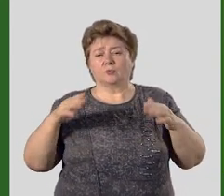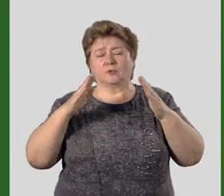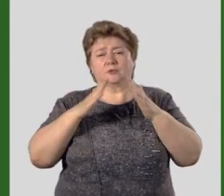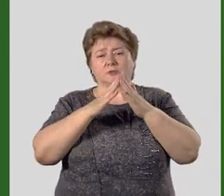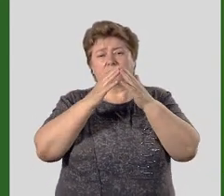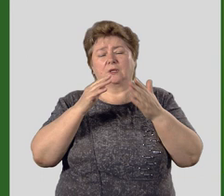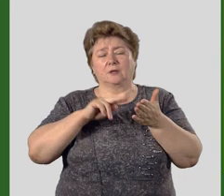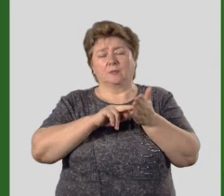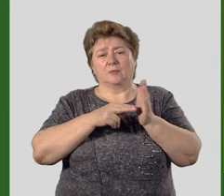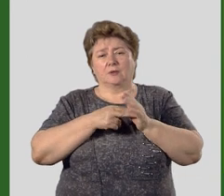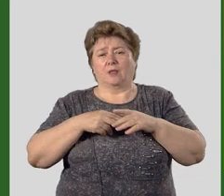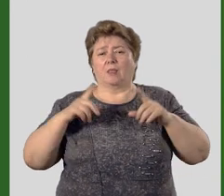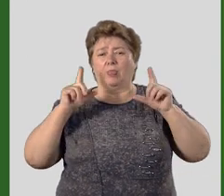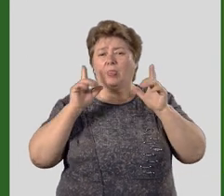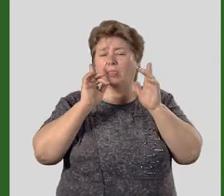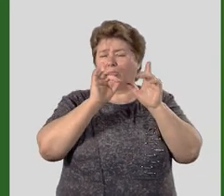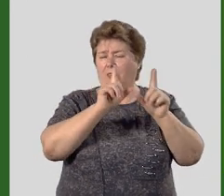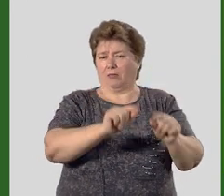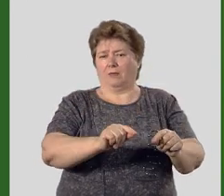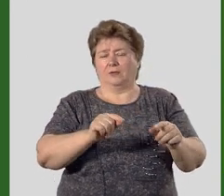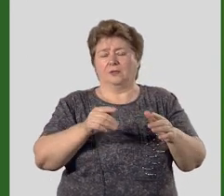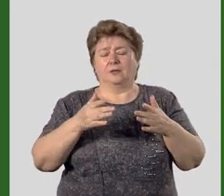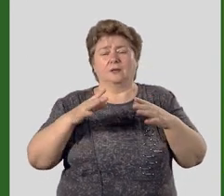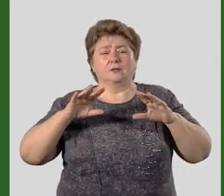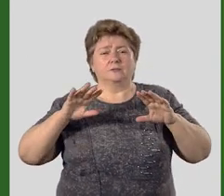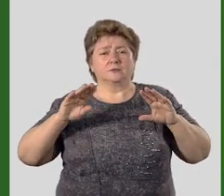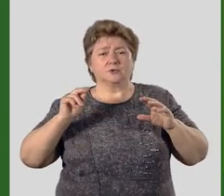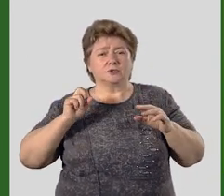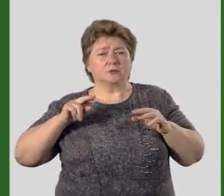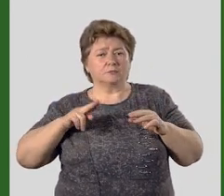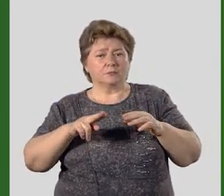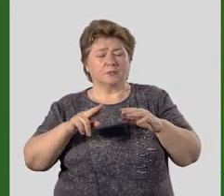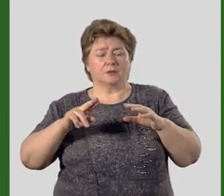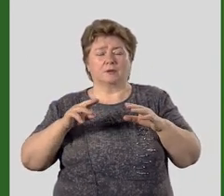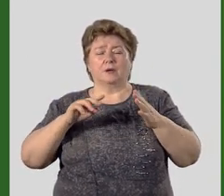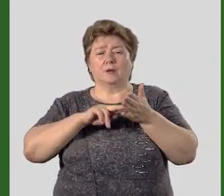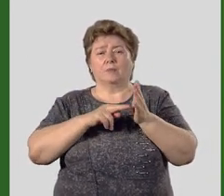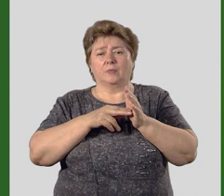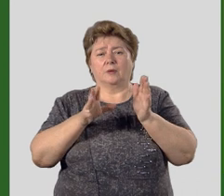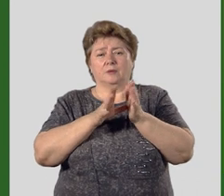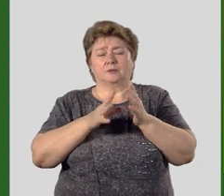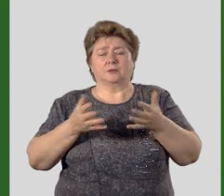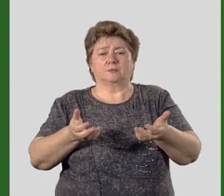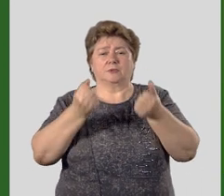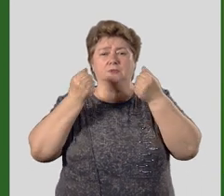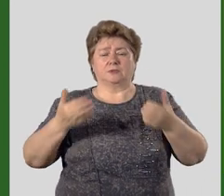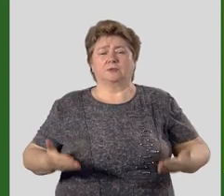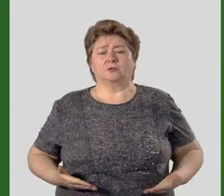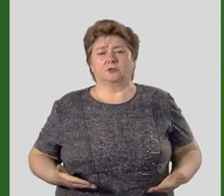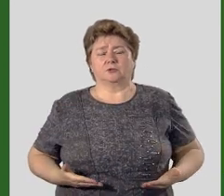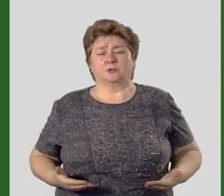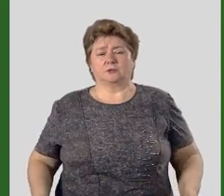зданиях есть план эвакуации. При чрезвычайных ситуациях план помогает спасти жизни.